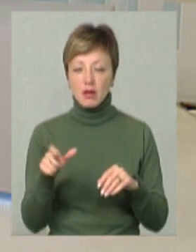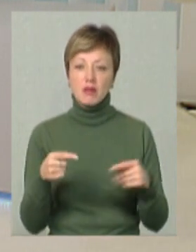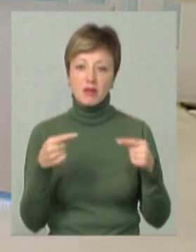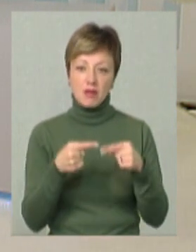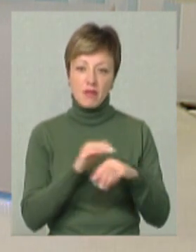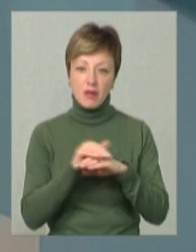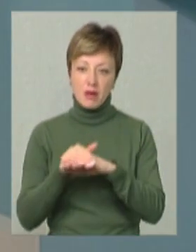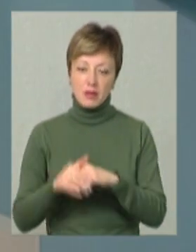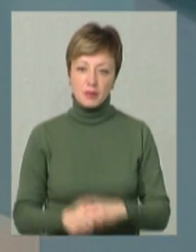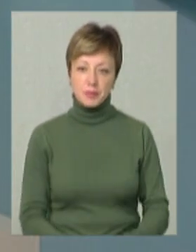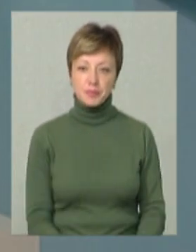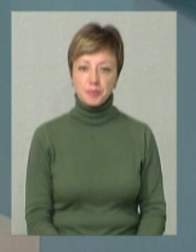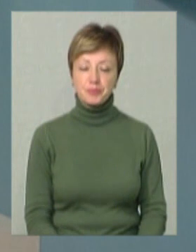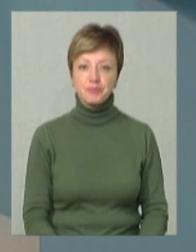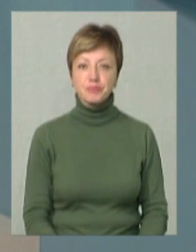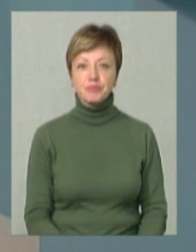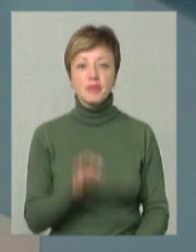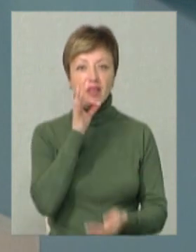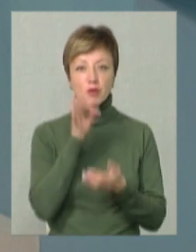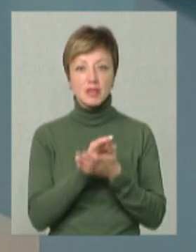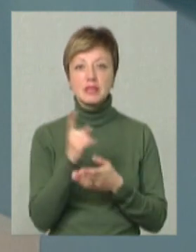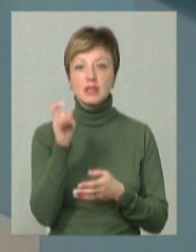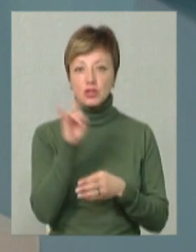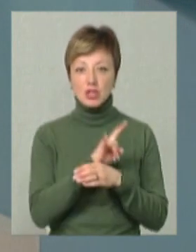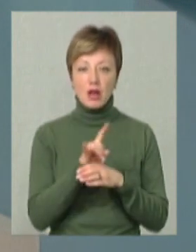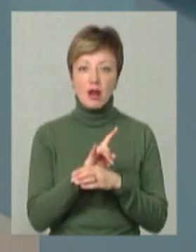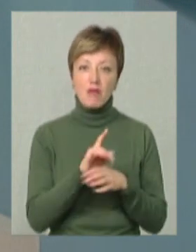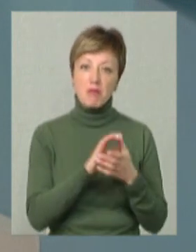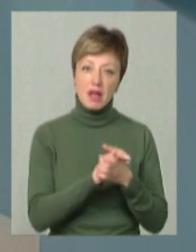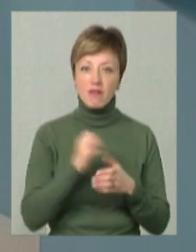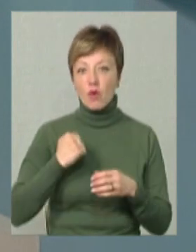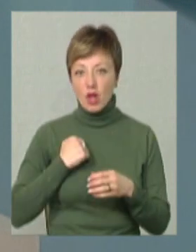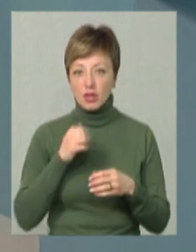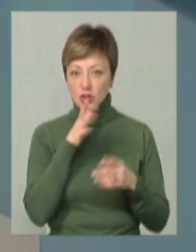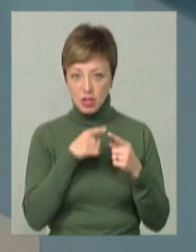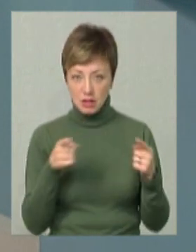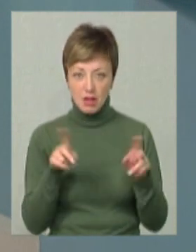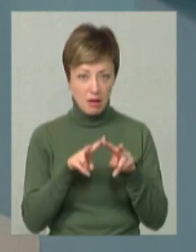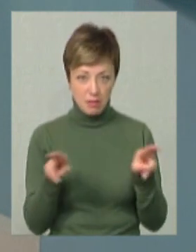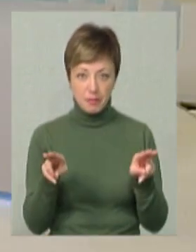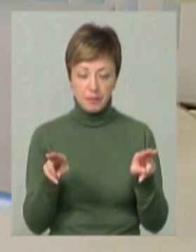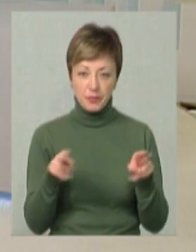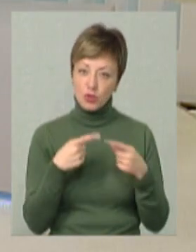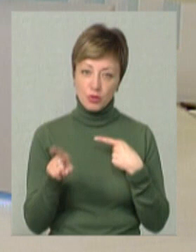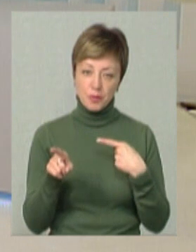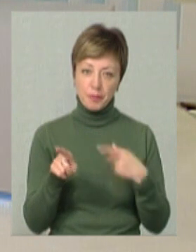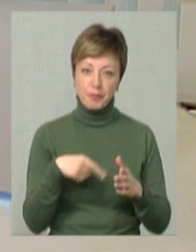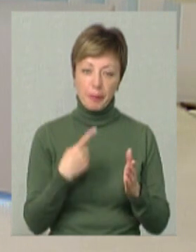встановлювати. А відповідальність за шахрайство у мирний час і у воєнний час та ж сама чи